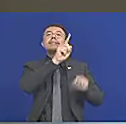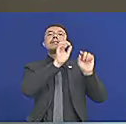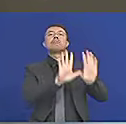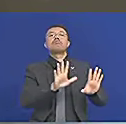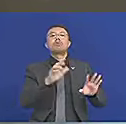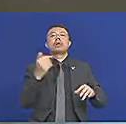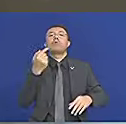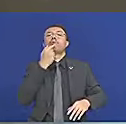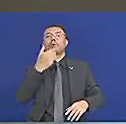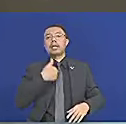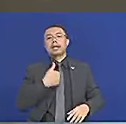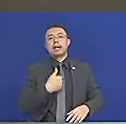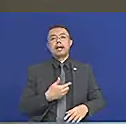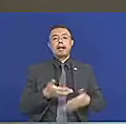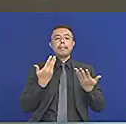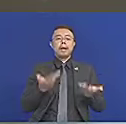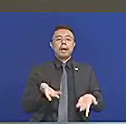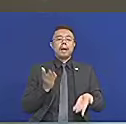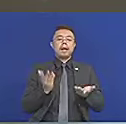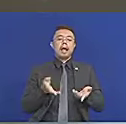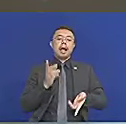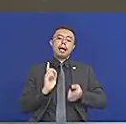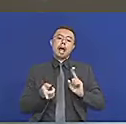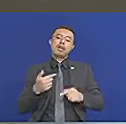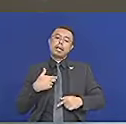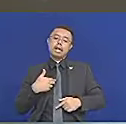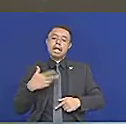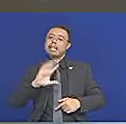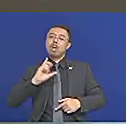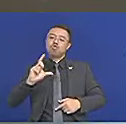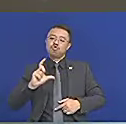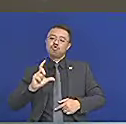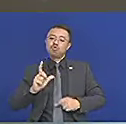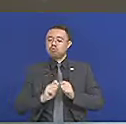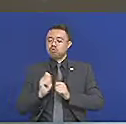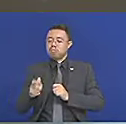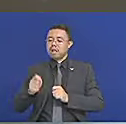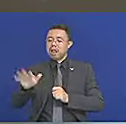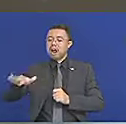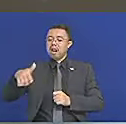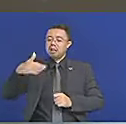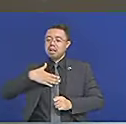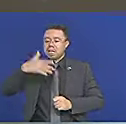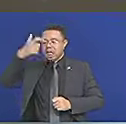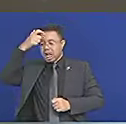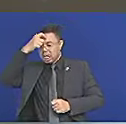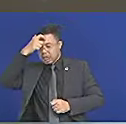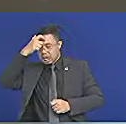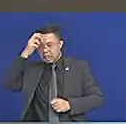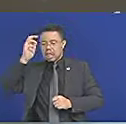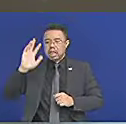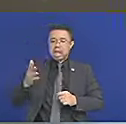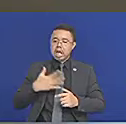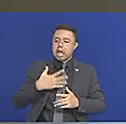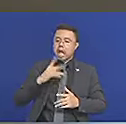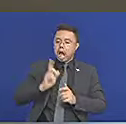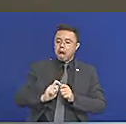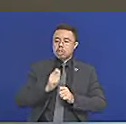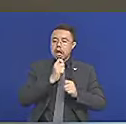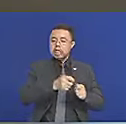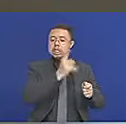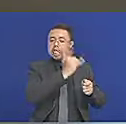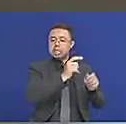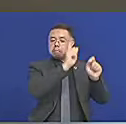persepuluhan. Bagaimana kalau saya tidak cukup, Pak, anak saya sakit, lalu saya harus memberi